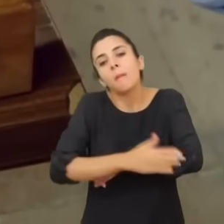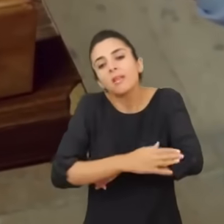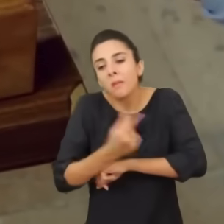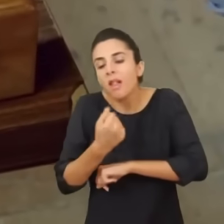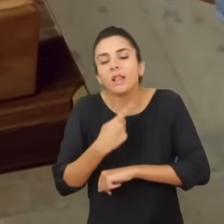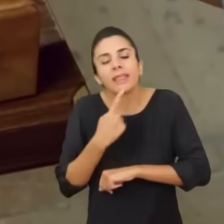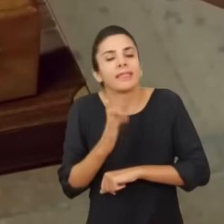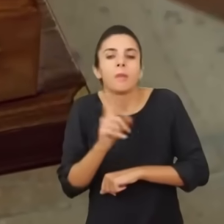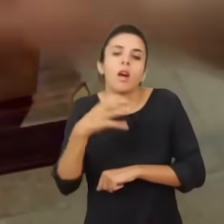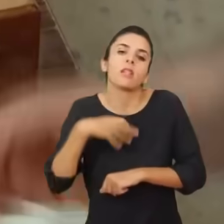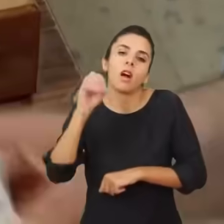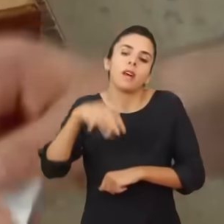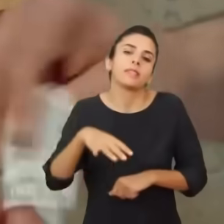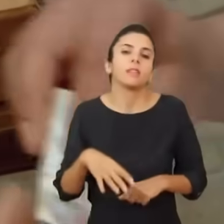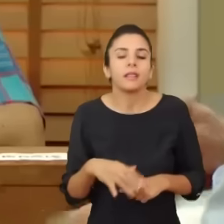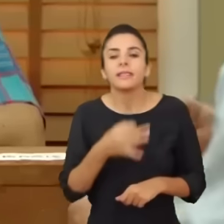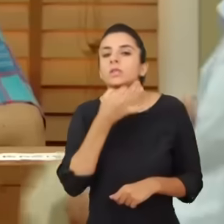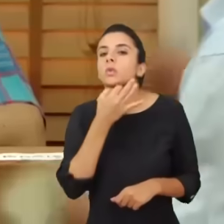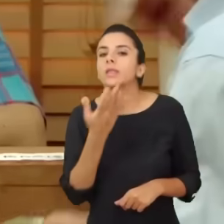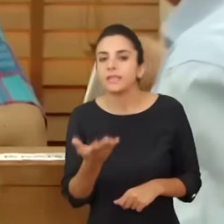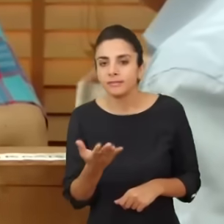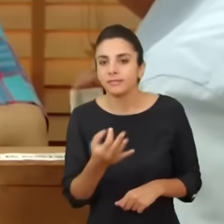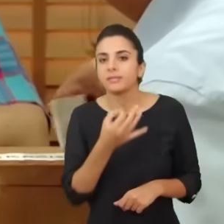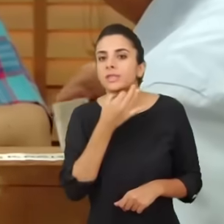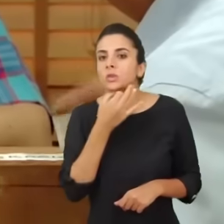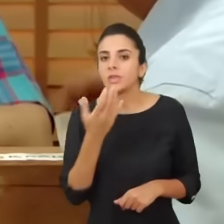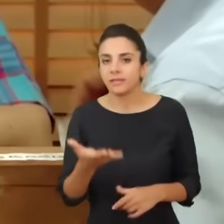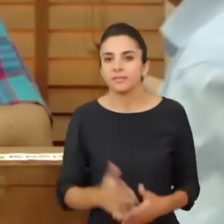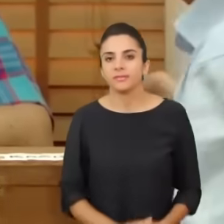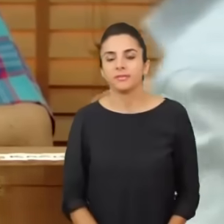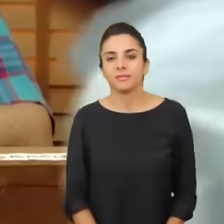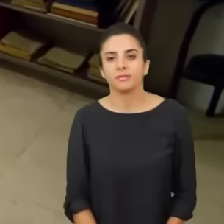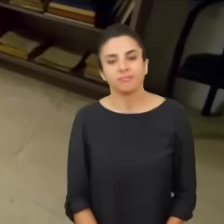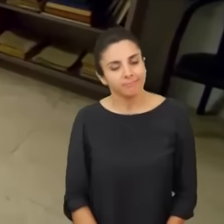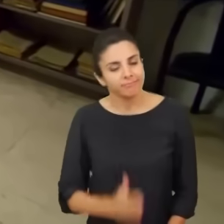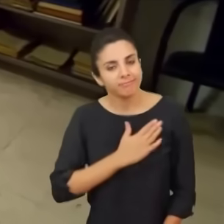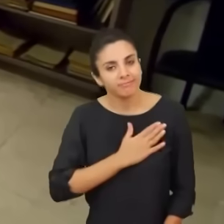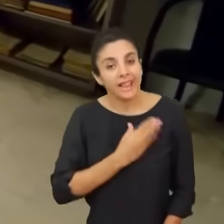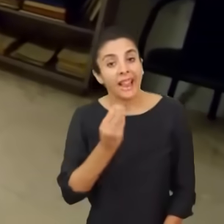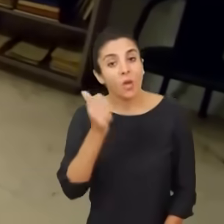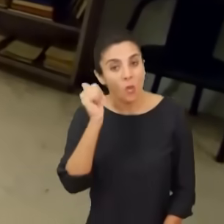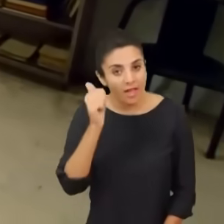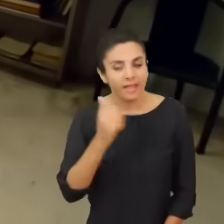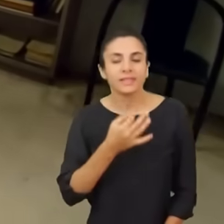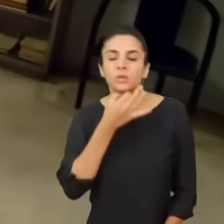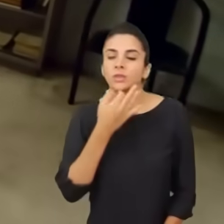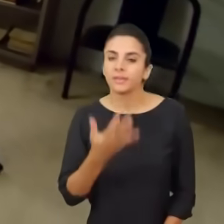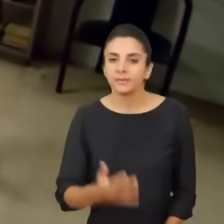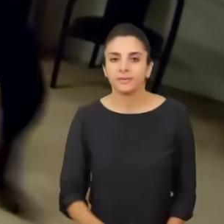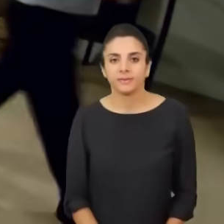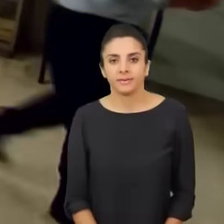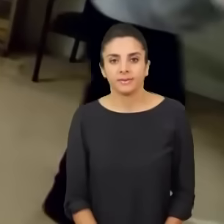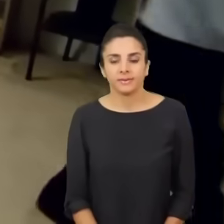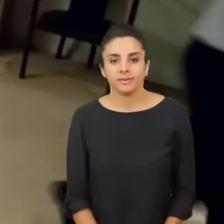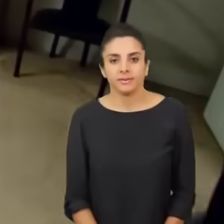parayı bir tane daha ekleyip kutuya attı. Sağ olasın. Allah'a emanet. Eyvallah. İyi günler. Sağ ol. Elinde